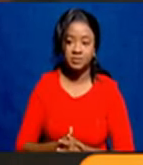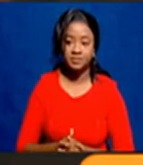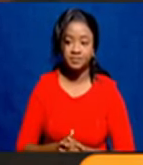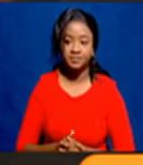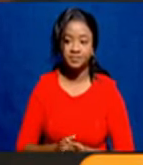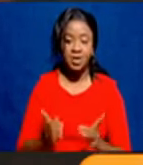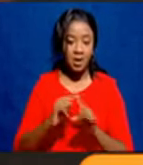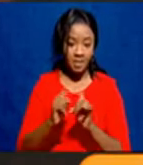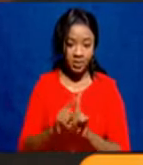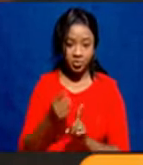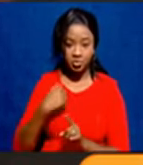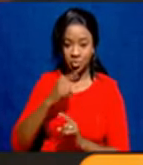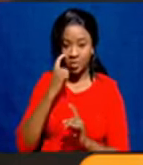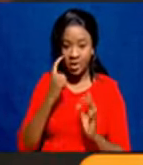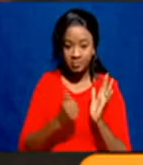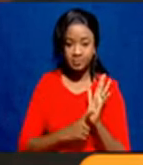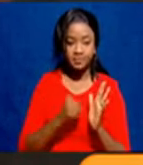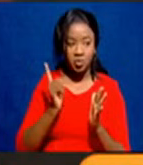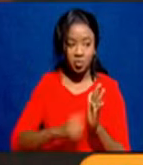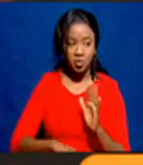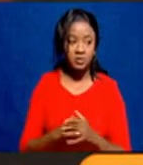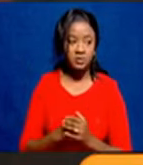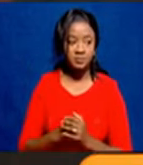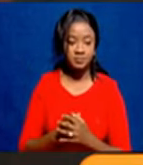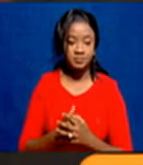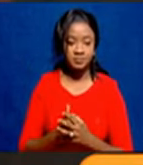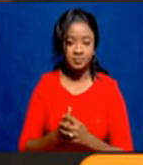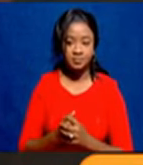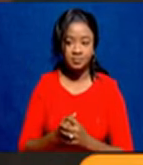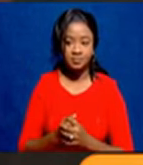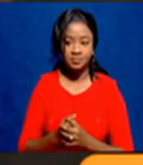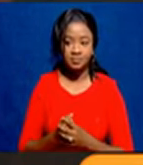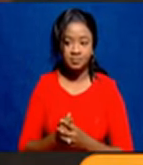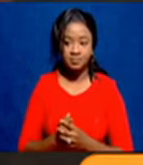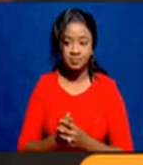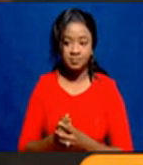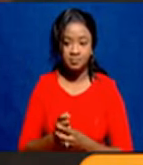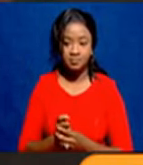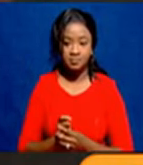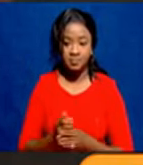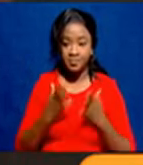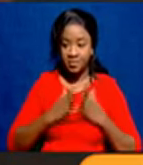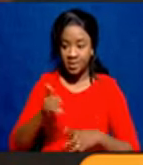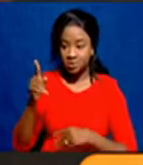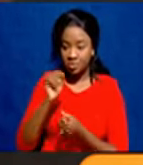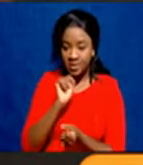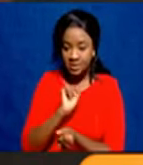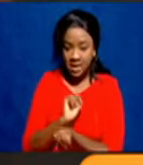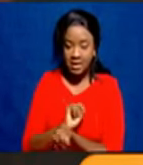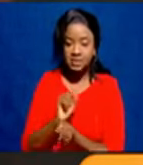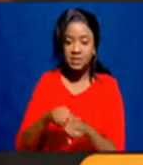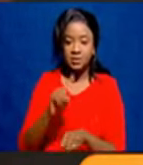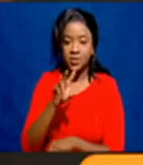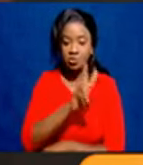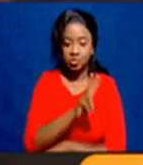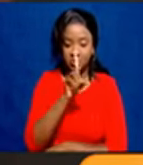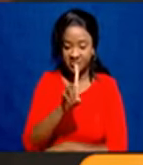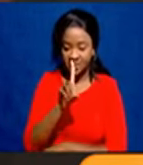Taking into account that the respondent was arrested on